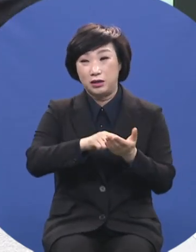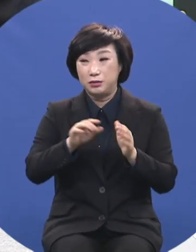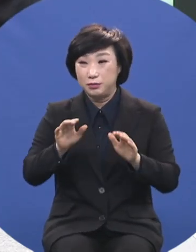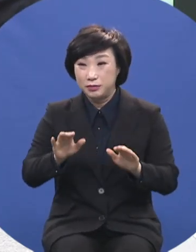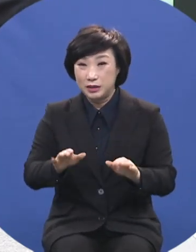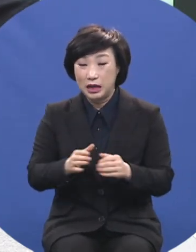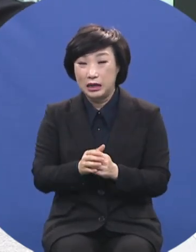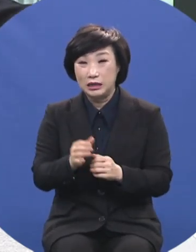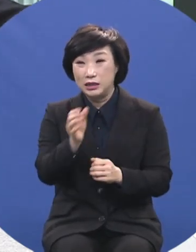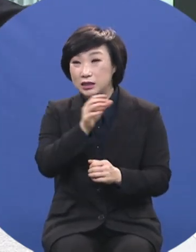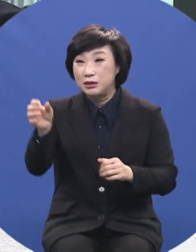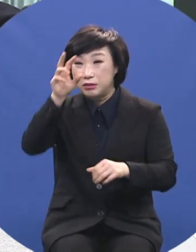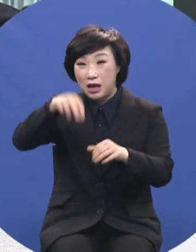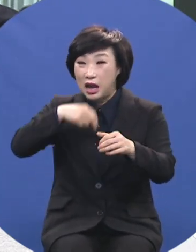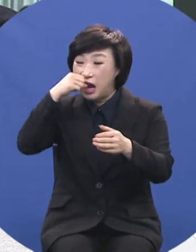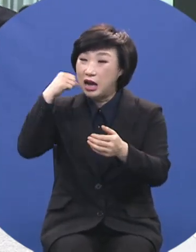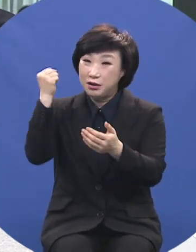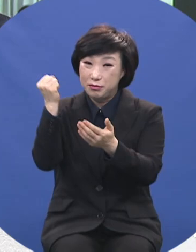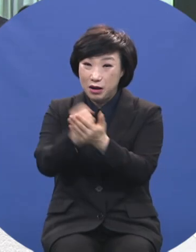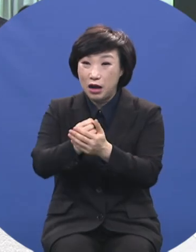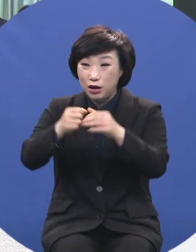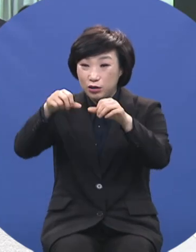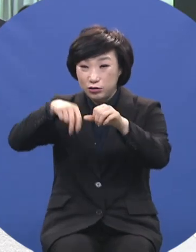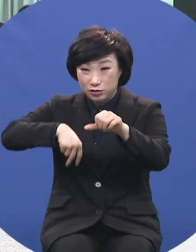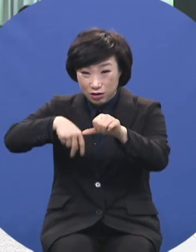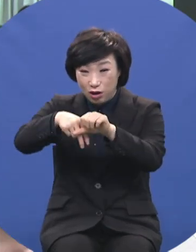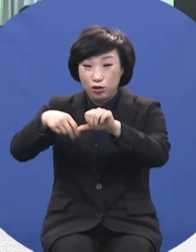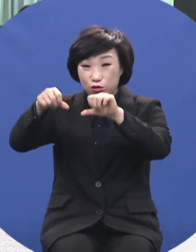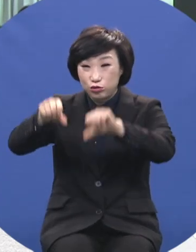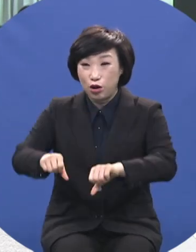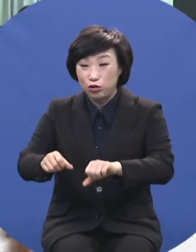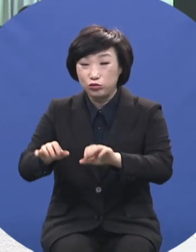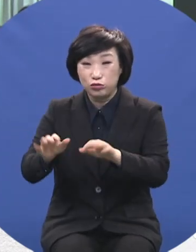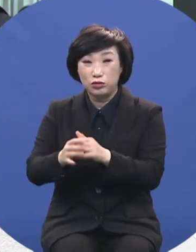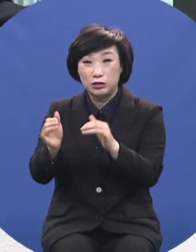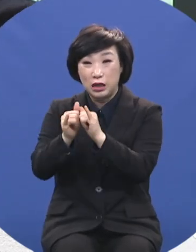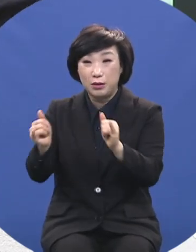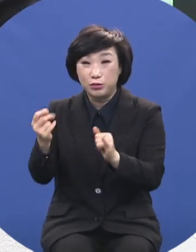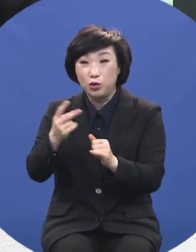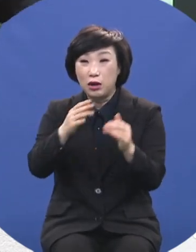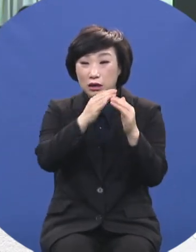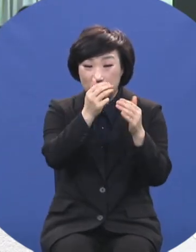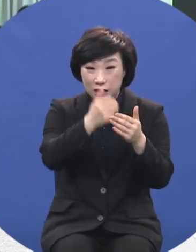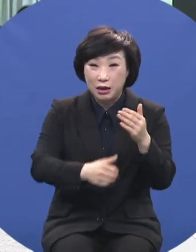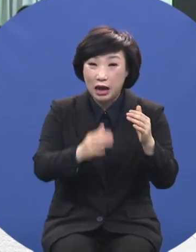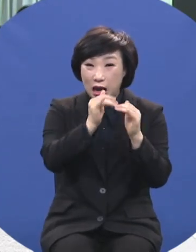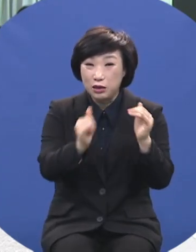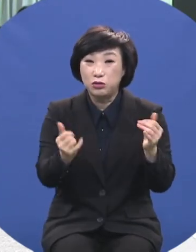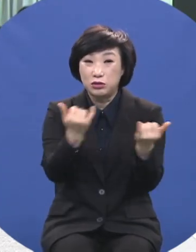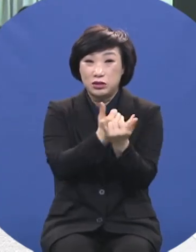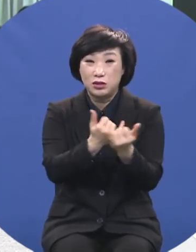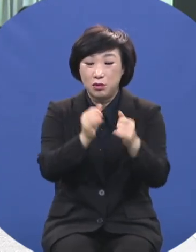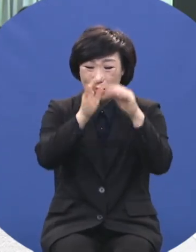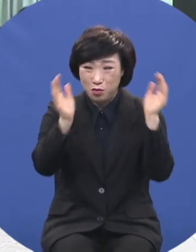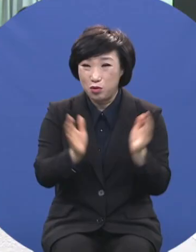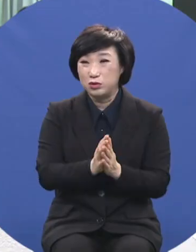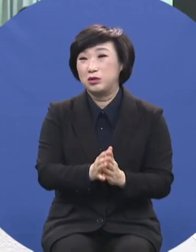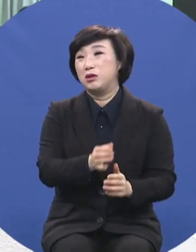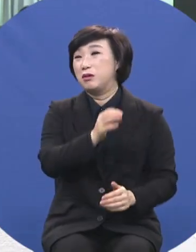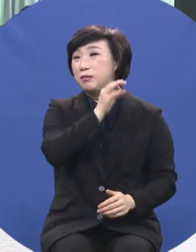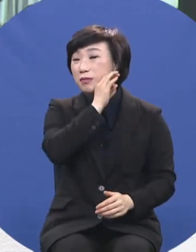이 십자가에 달려 저주받아도 죽은 사람은 그만두고 가족까지 어마어마한